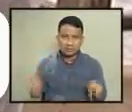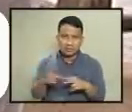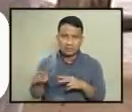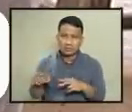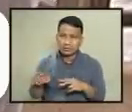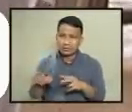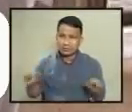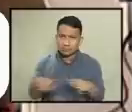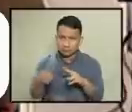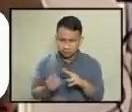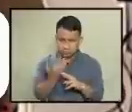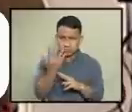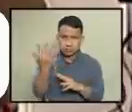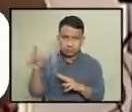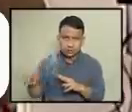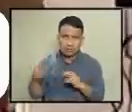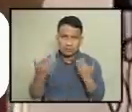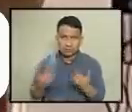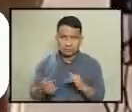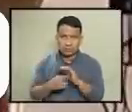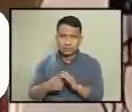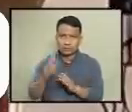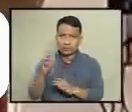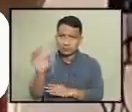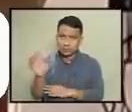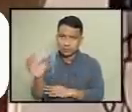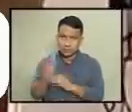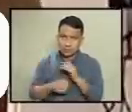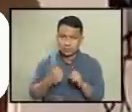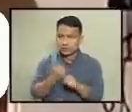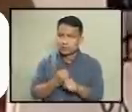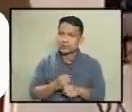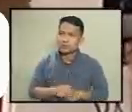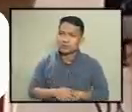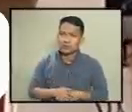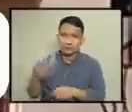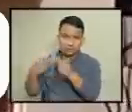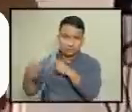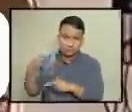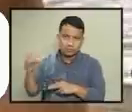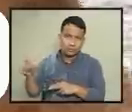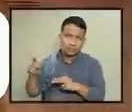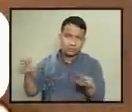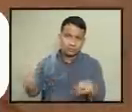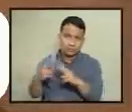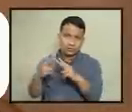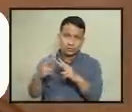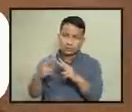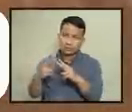ng steam o usok ang bulkan matapos ang 50 taon. Ang history ng bulkan ito,